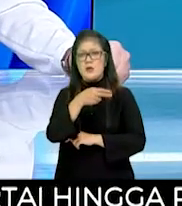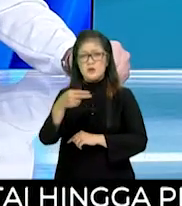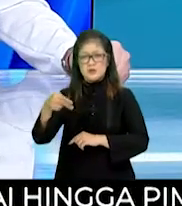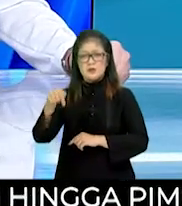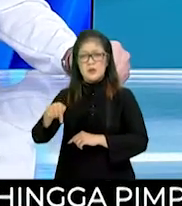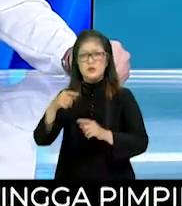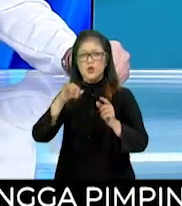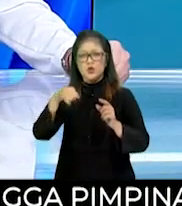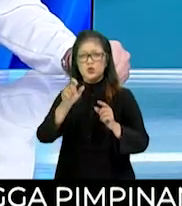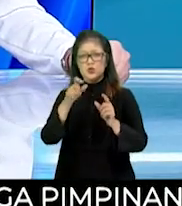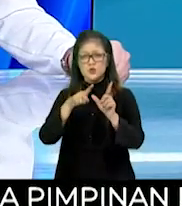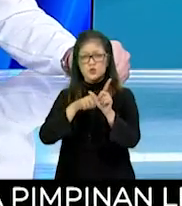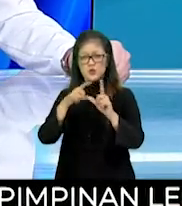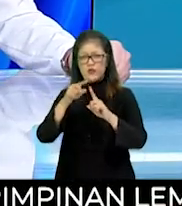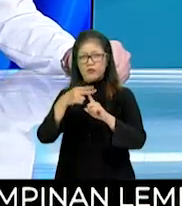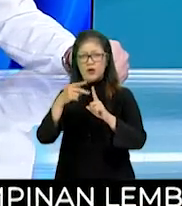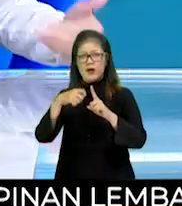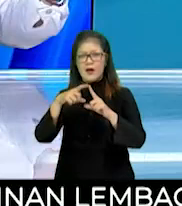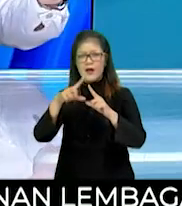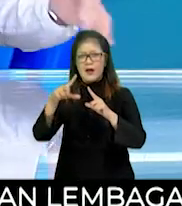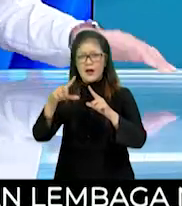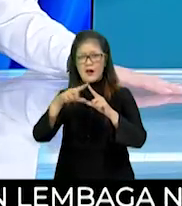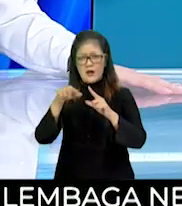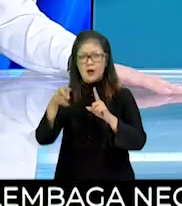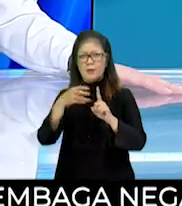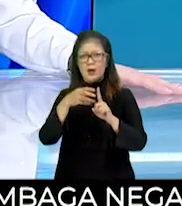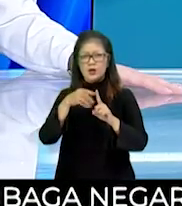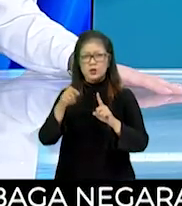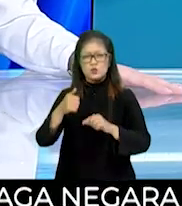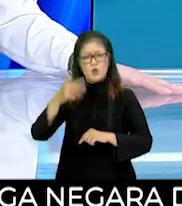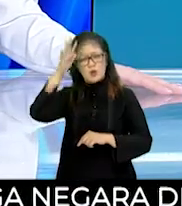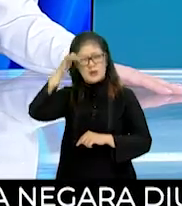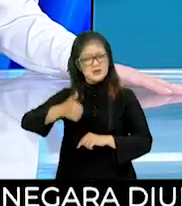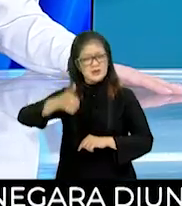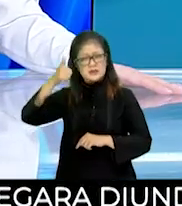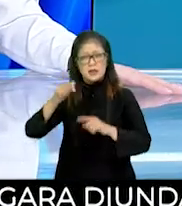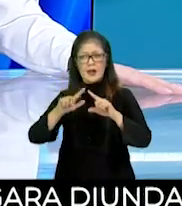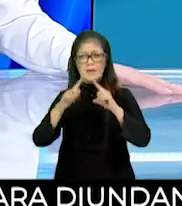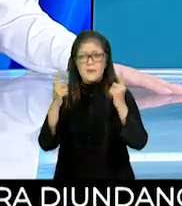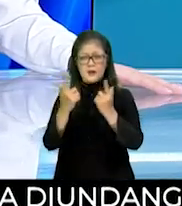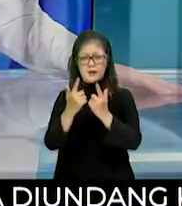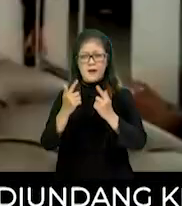JK, sosok Buya Syafi'i Ma'arif selalu berjasa baik bagi lembaga maupun bangsa.